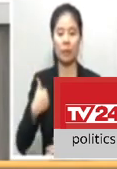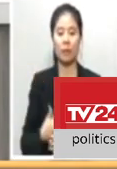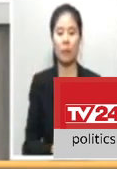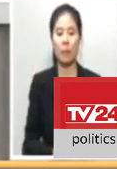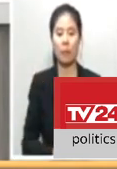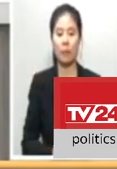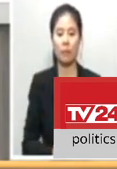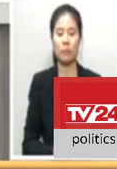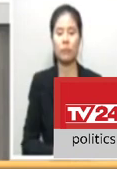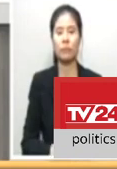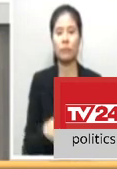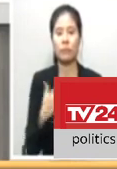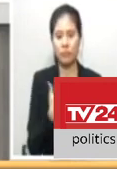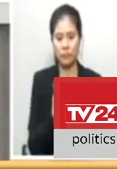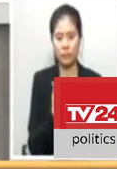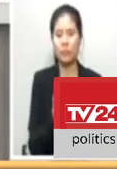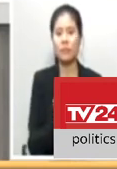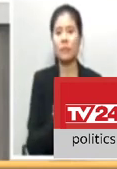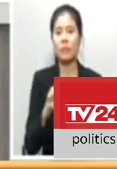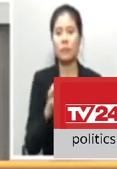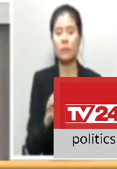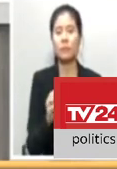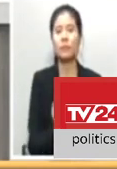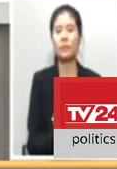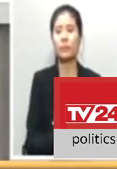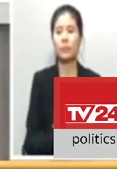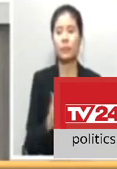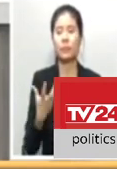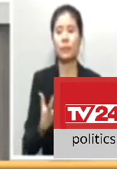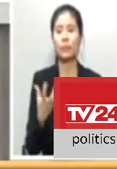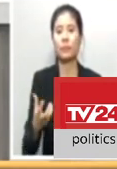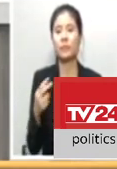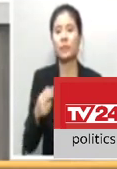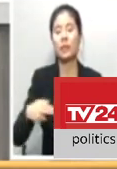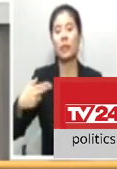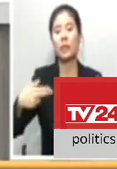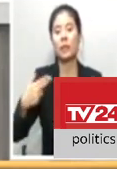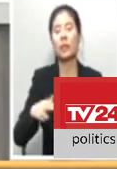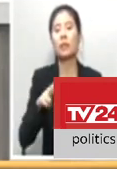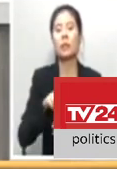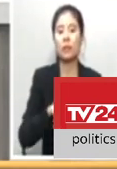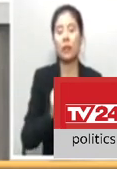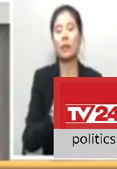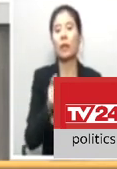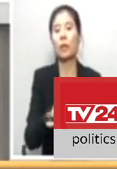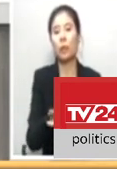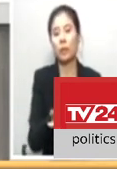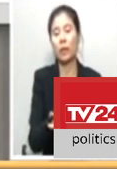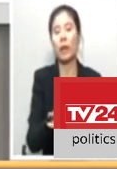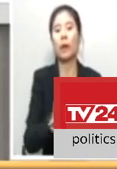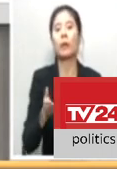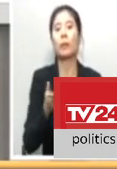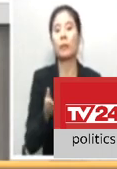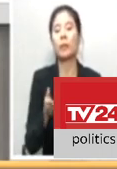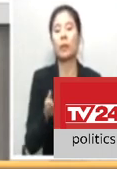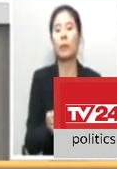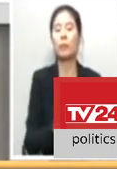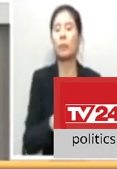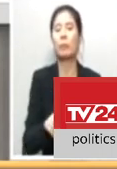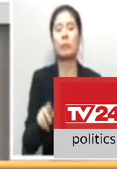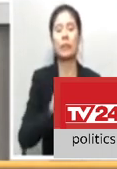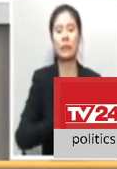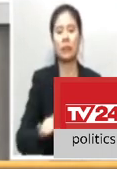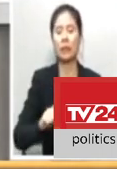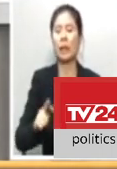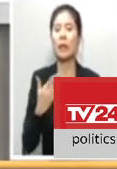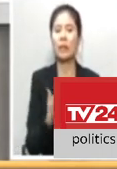ท่านตัดได้ไหมครับท่านลดเถอะนะครับท่านจัดการเปลี่ยนแปลงใหม่ถ้าท่านทำอย่างนี้เนี่ยนะครับ